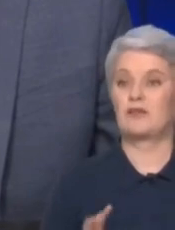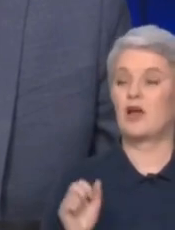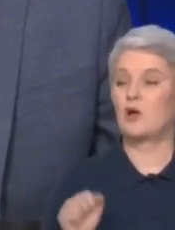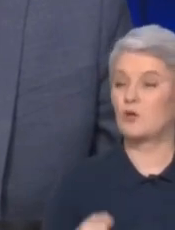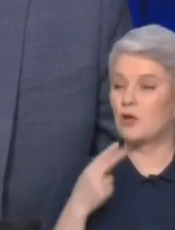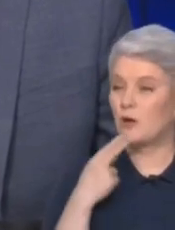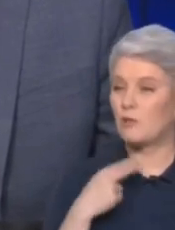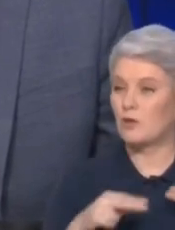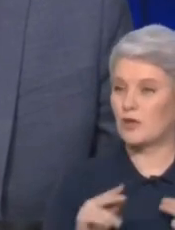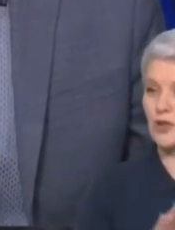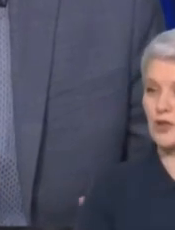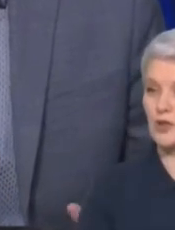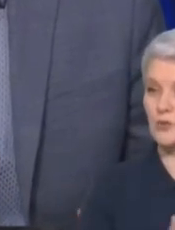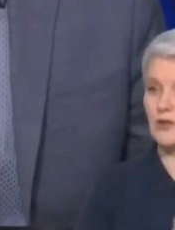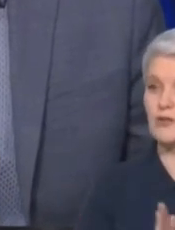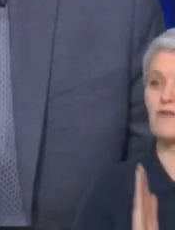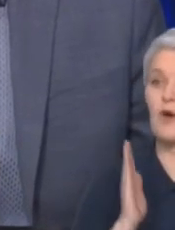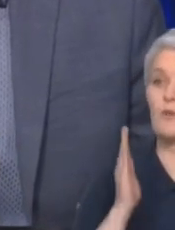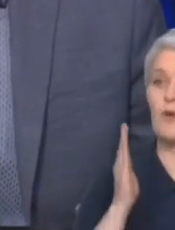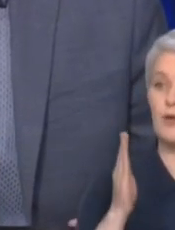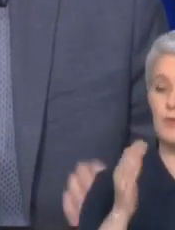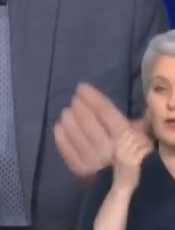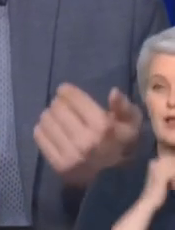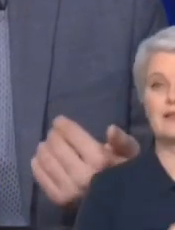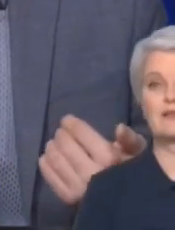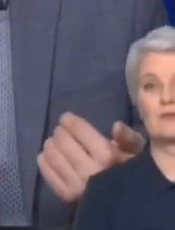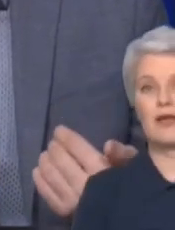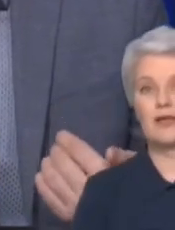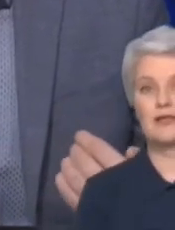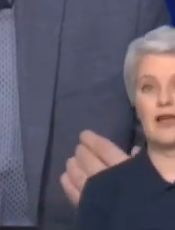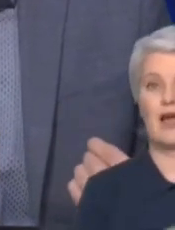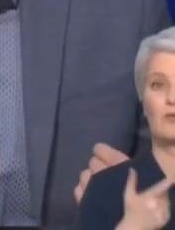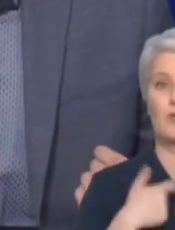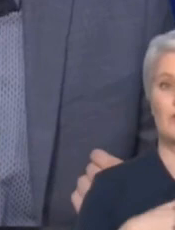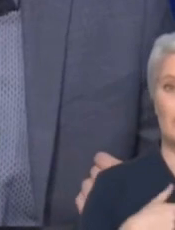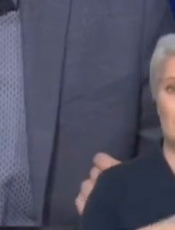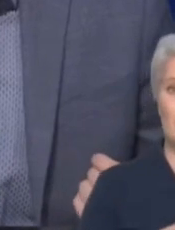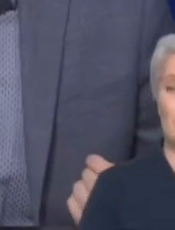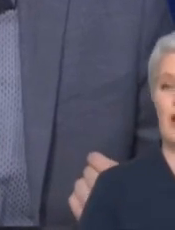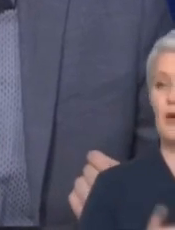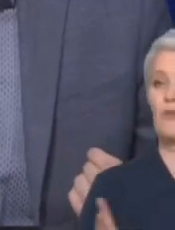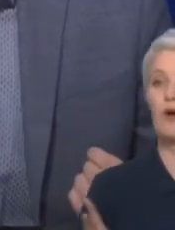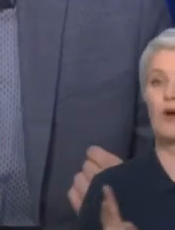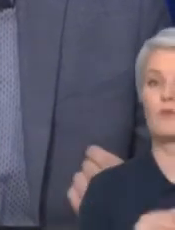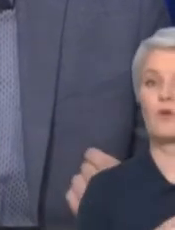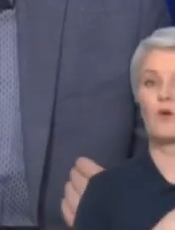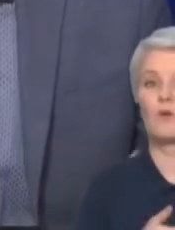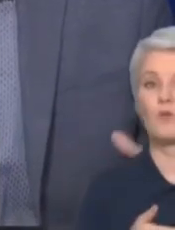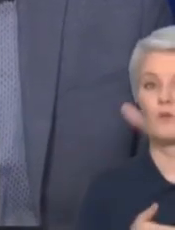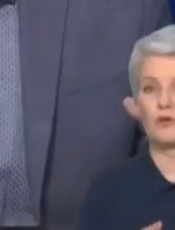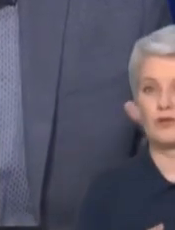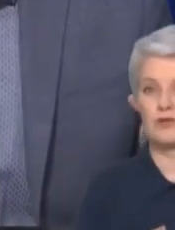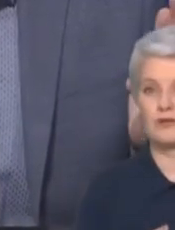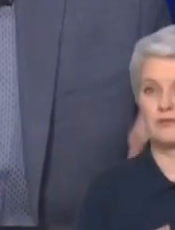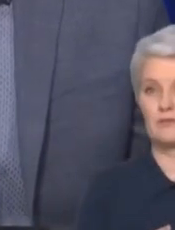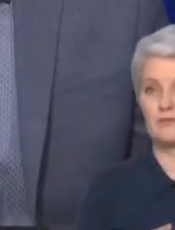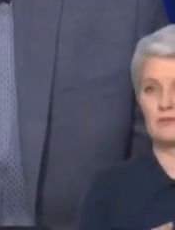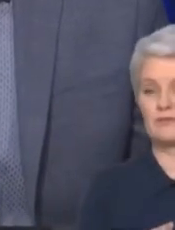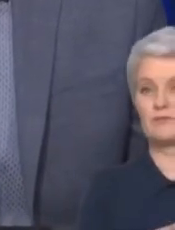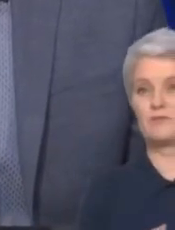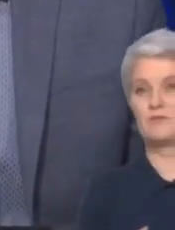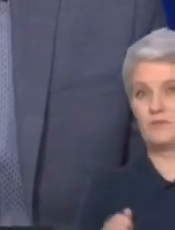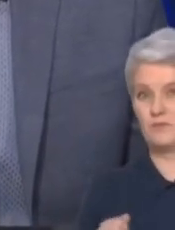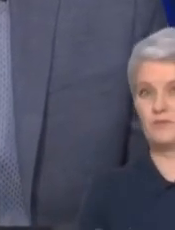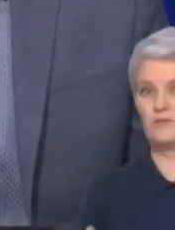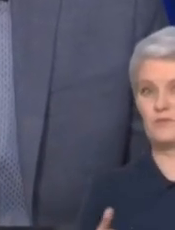покращити ситуацію в майбутньому з пенсією або собі, або комусь, кому хочеш допомогти. Якщо